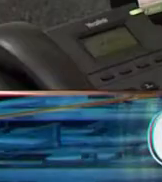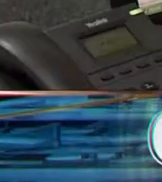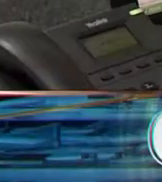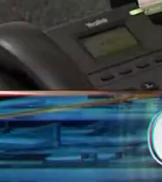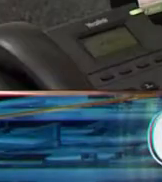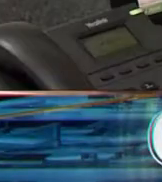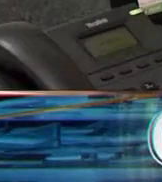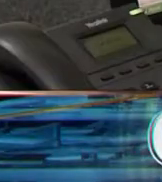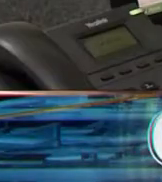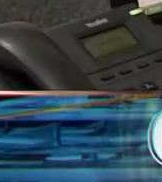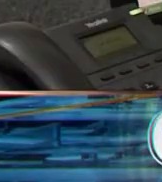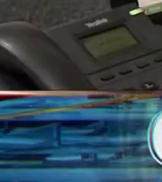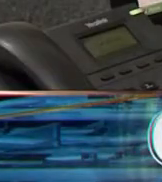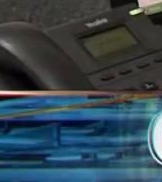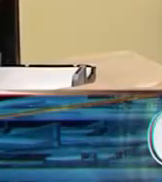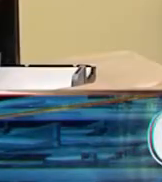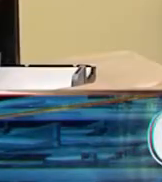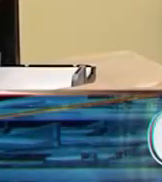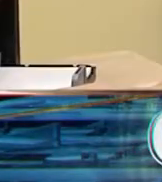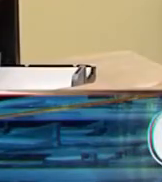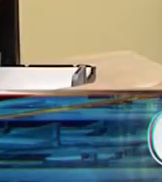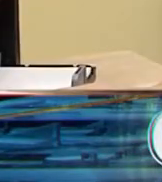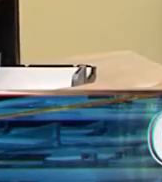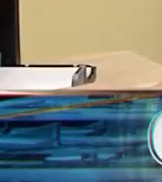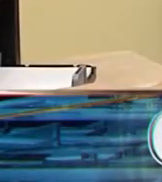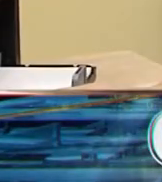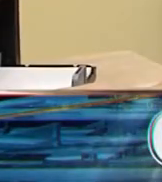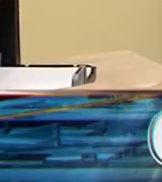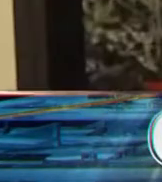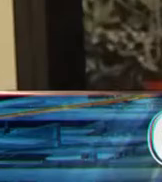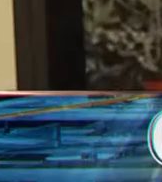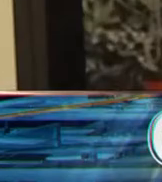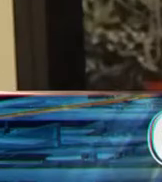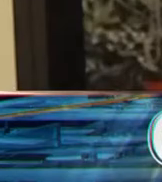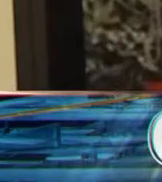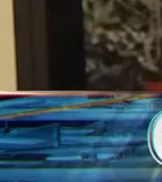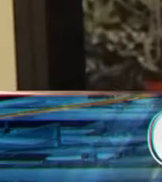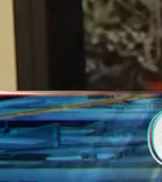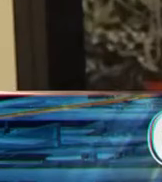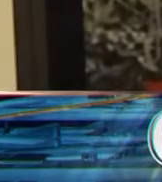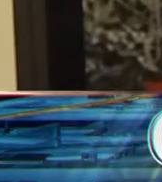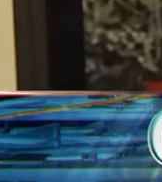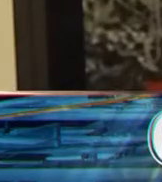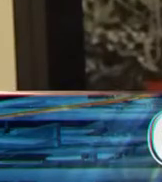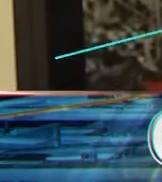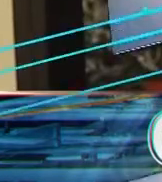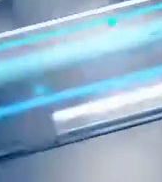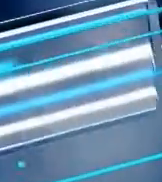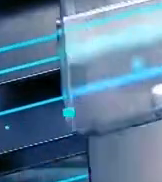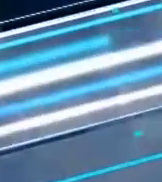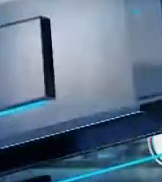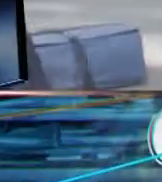Обман длиною 24 года. Жительница Текеле рассказала, как была последователем свидетелей Иеговы.